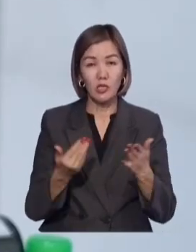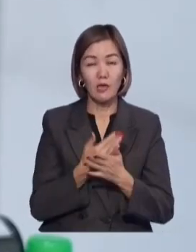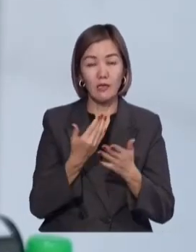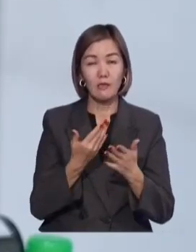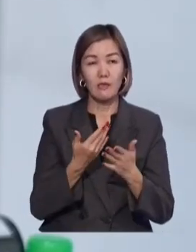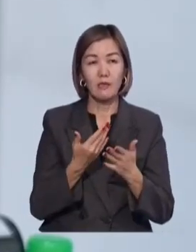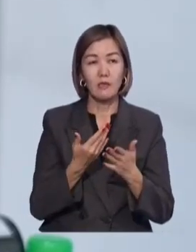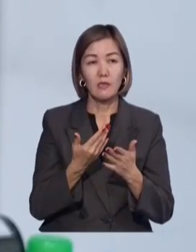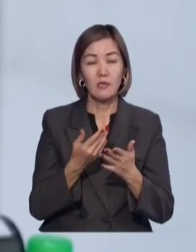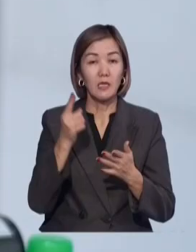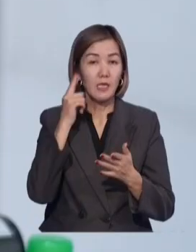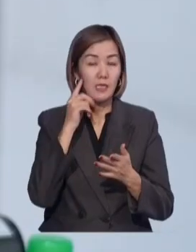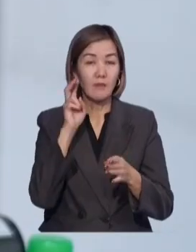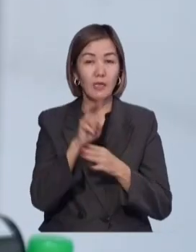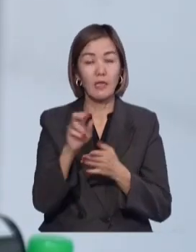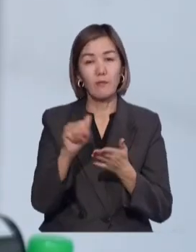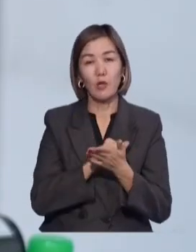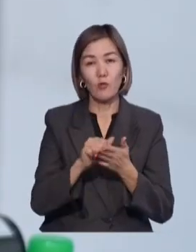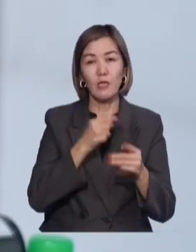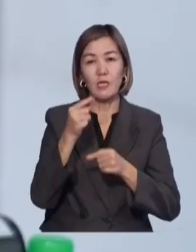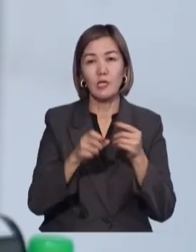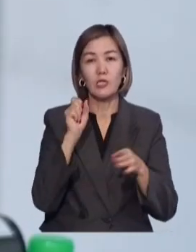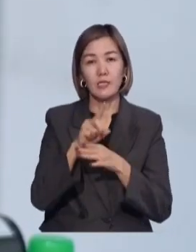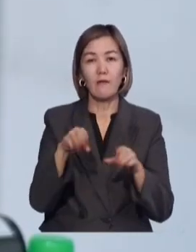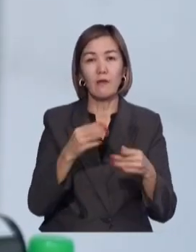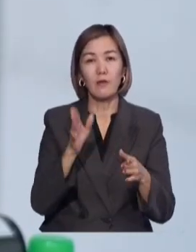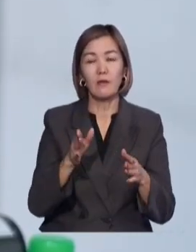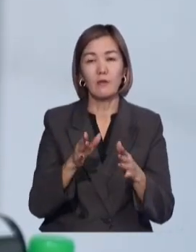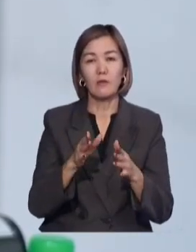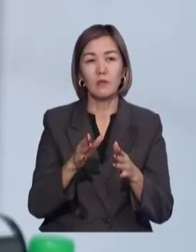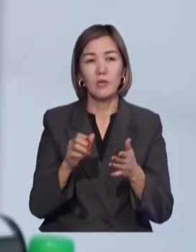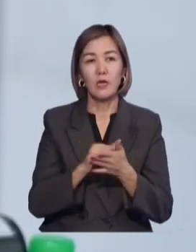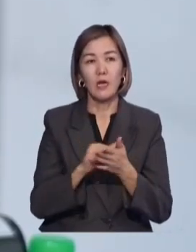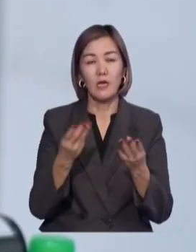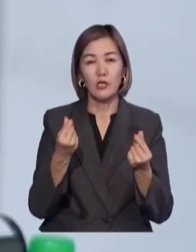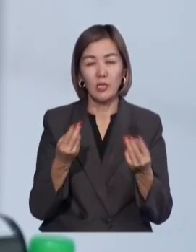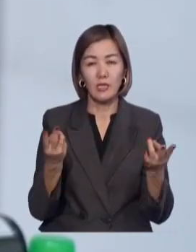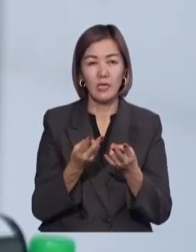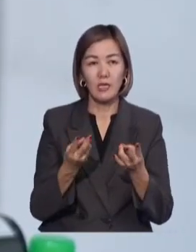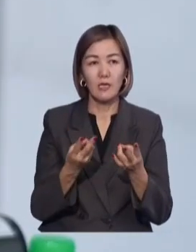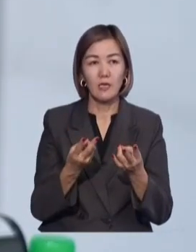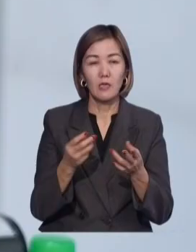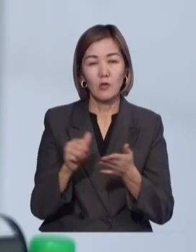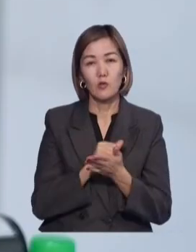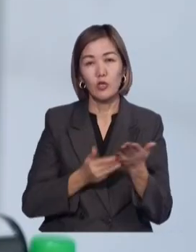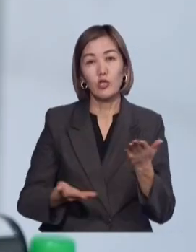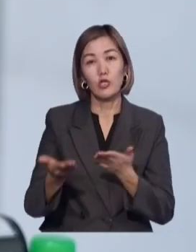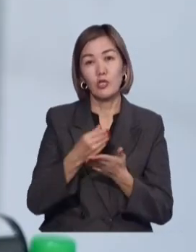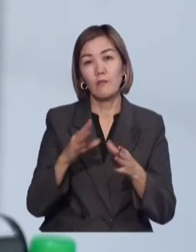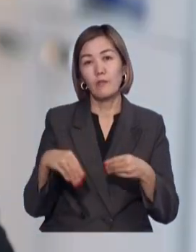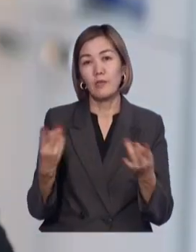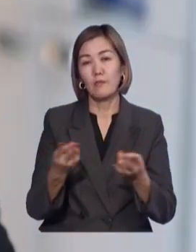екен. Соны естіп, келесі жылға енді жер көлемін үлкейту үшін қаражат керек. Соған құжаттарымызды арқалап